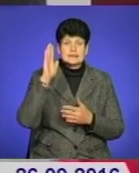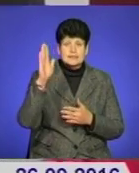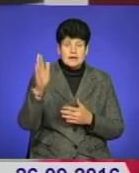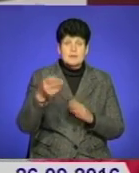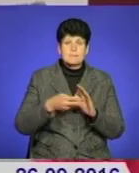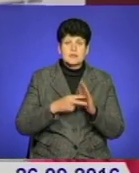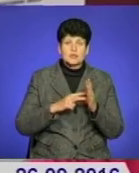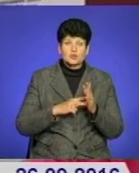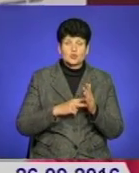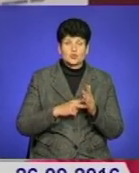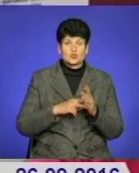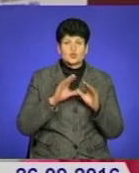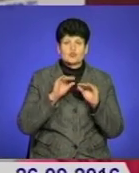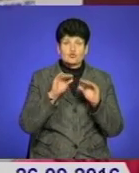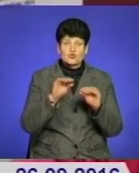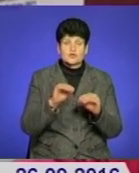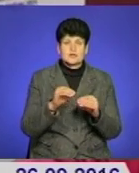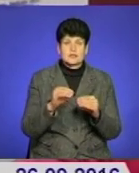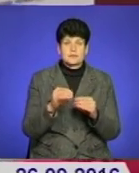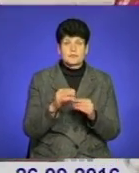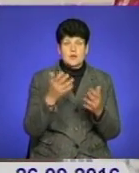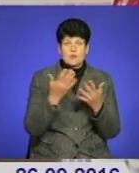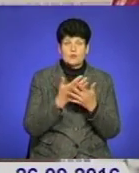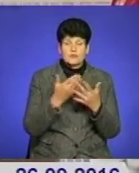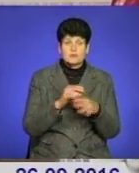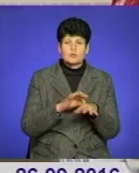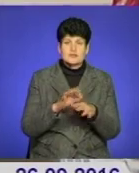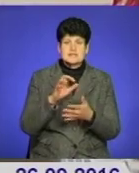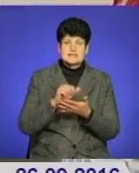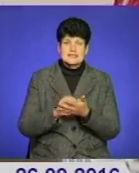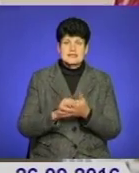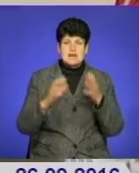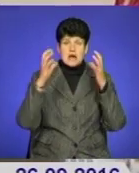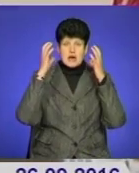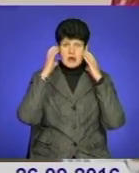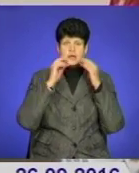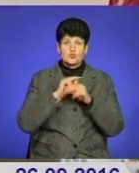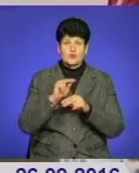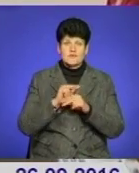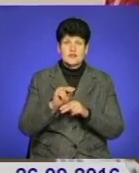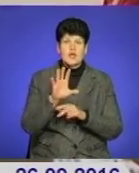проєкту планують озвучувати мультфільми з дітьми, провести заняття з радіоефіру та фотографії.